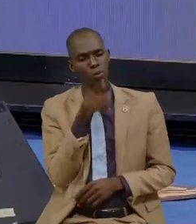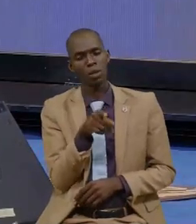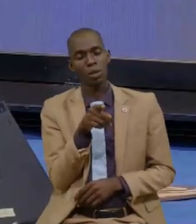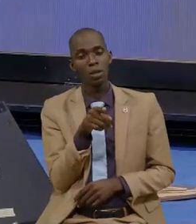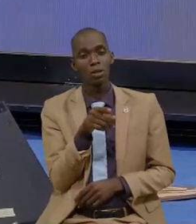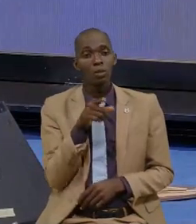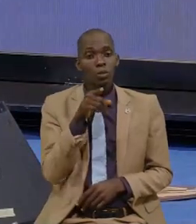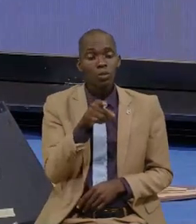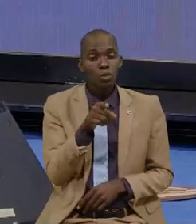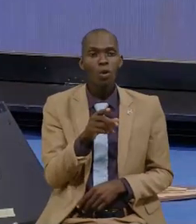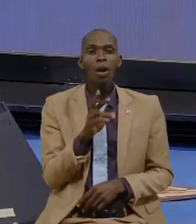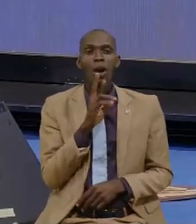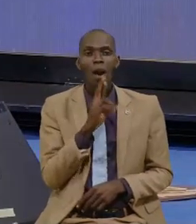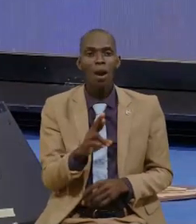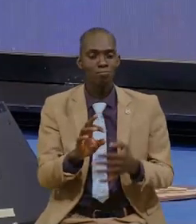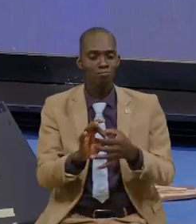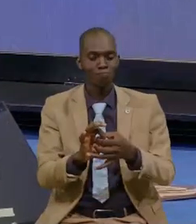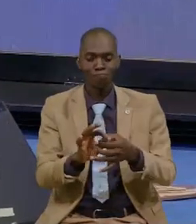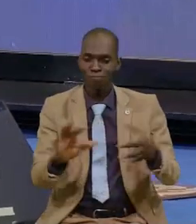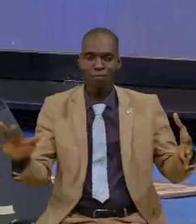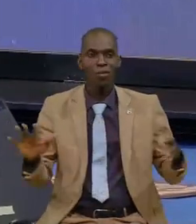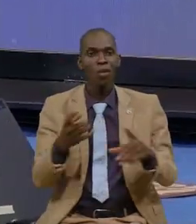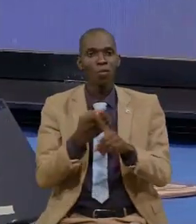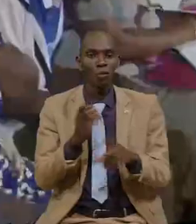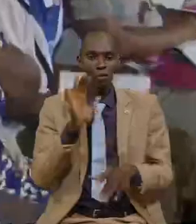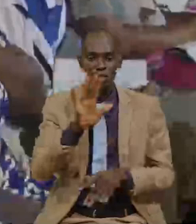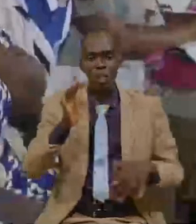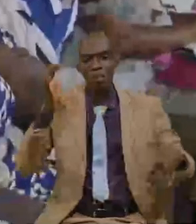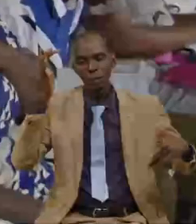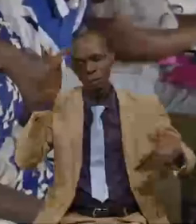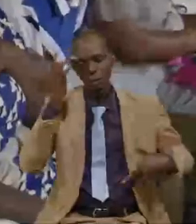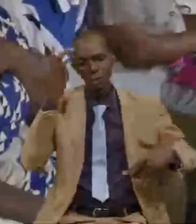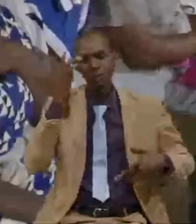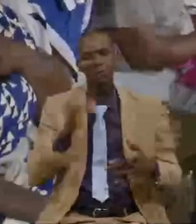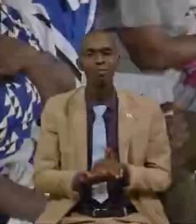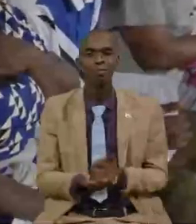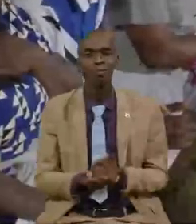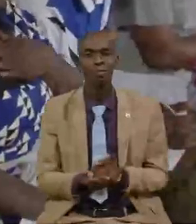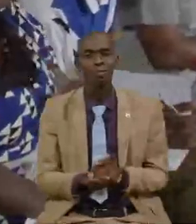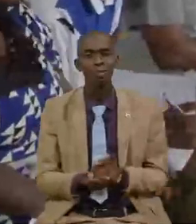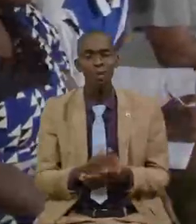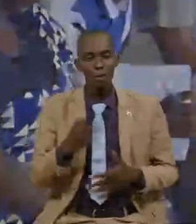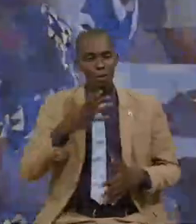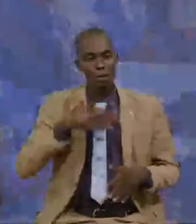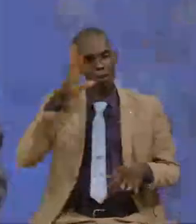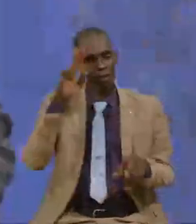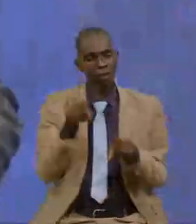Jésus lui adressa la parole et lui dit, « Femme, tu es délivrée de ton infirmité,